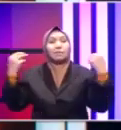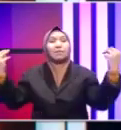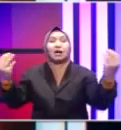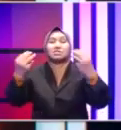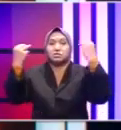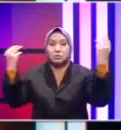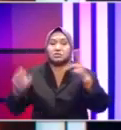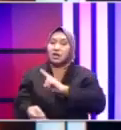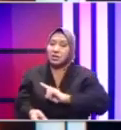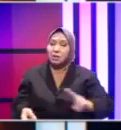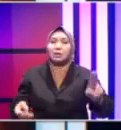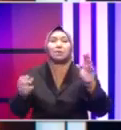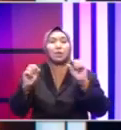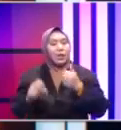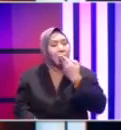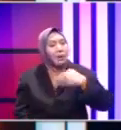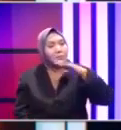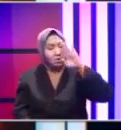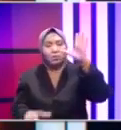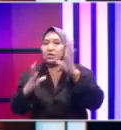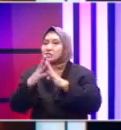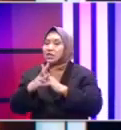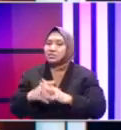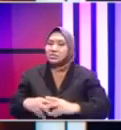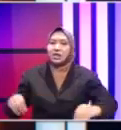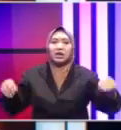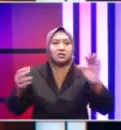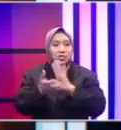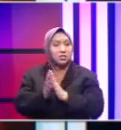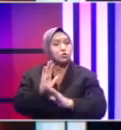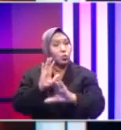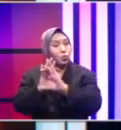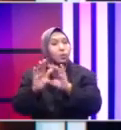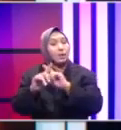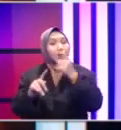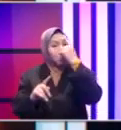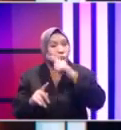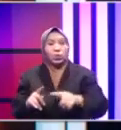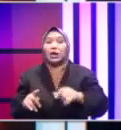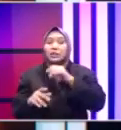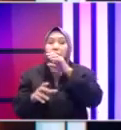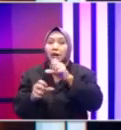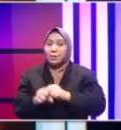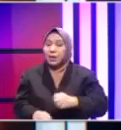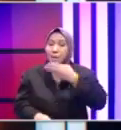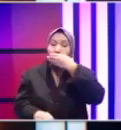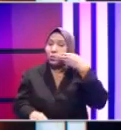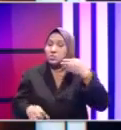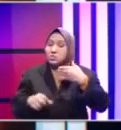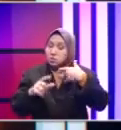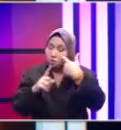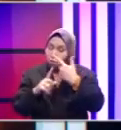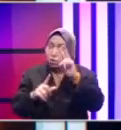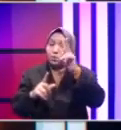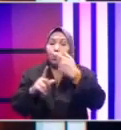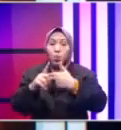Oh yes agama alhamdulillah alhamdulillah Amerika udah selesaikan contoh Tetapi kalau bagi mereka yang tidak dapat nak berpose dua bulan berturut-turut